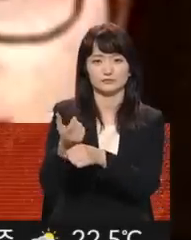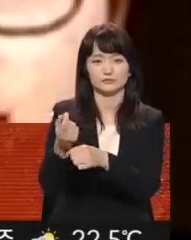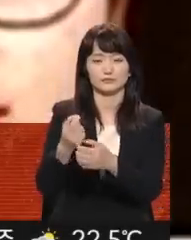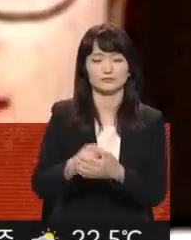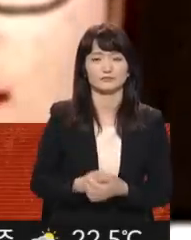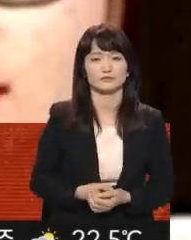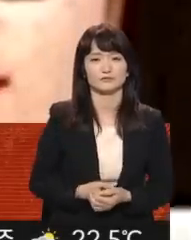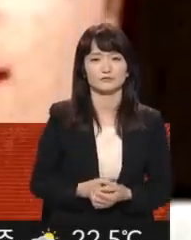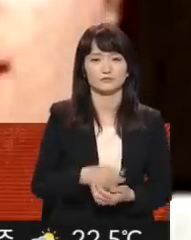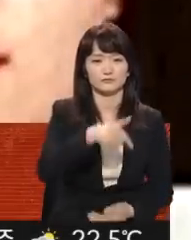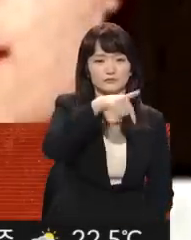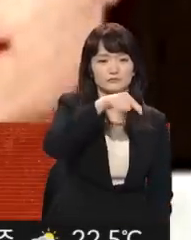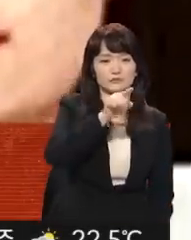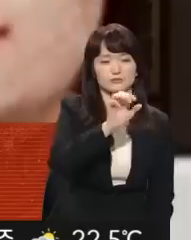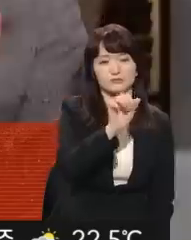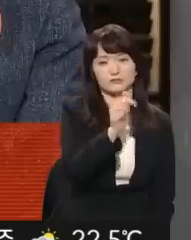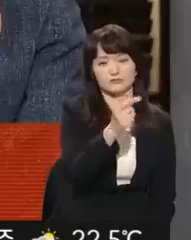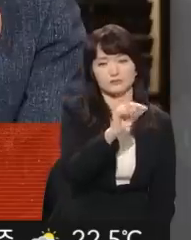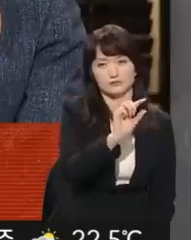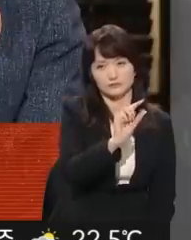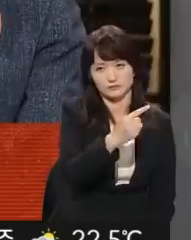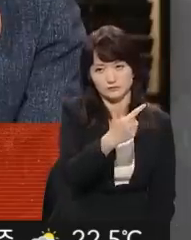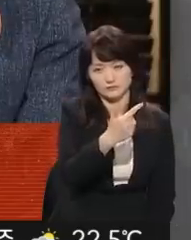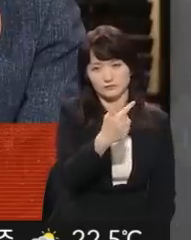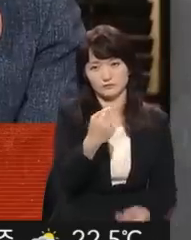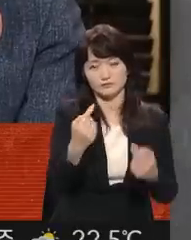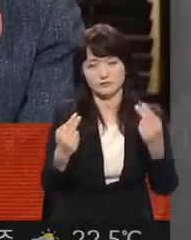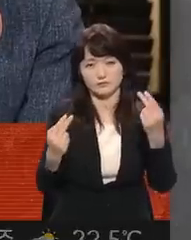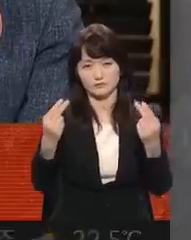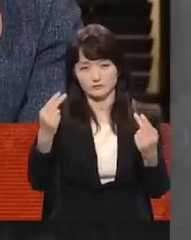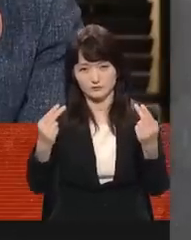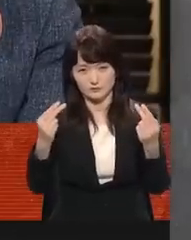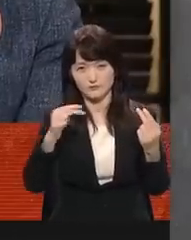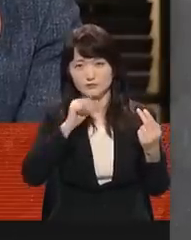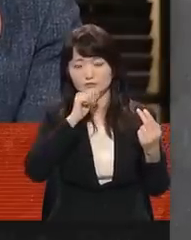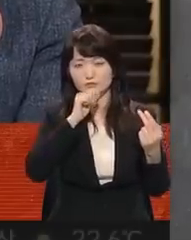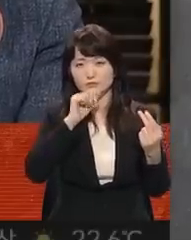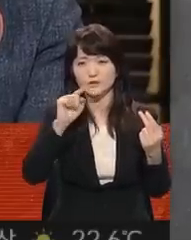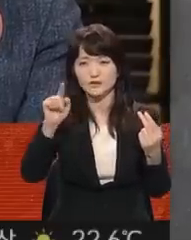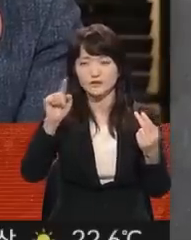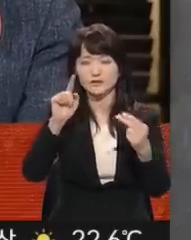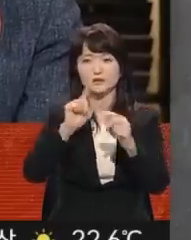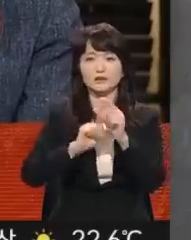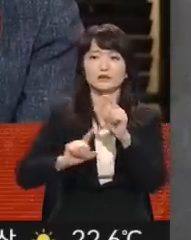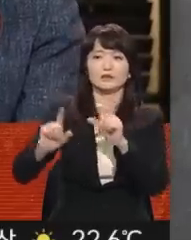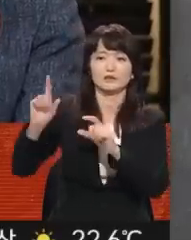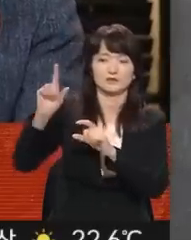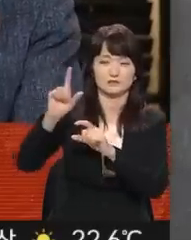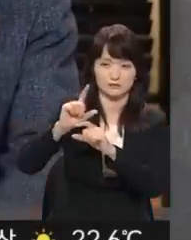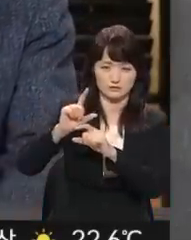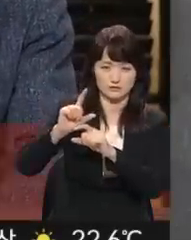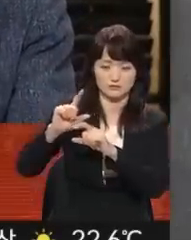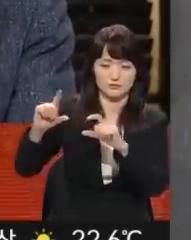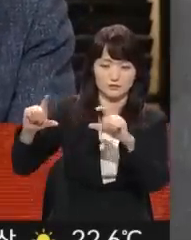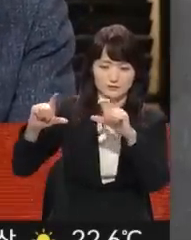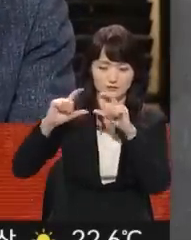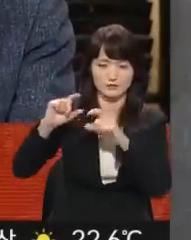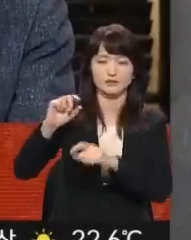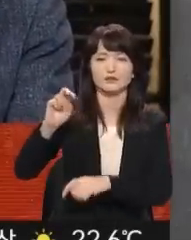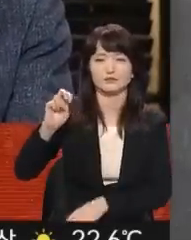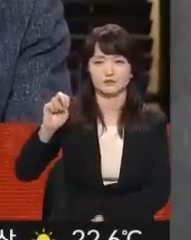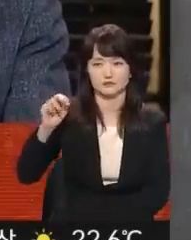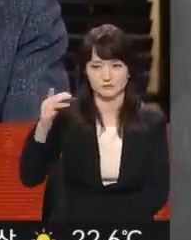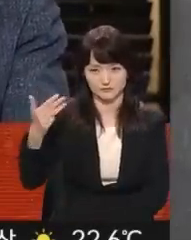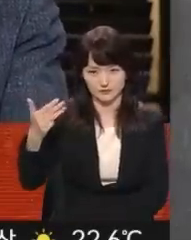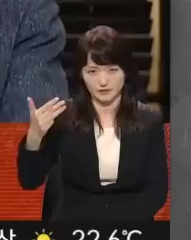연쇄살인범 강호순보다 1점이 더 많은 28점 사이코패스 뭐 진단 점수 28점이 나왔다 그래서